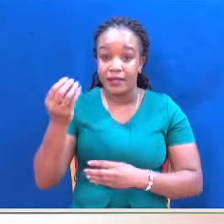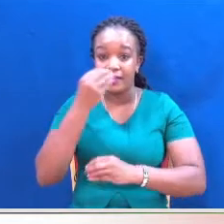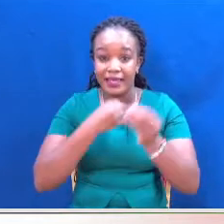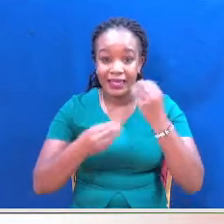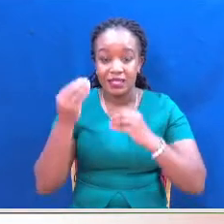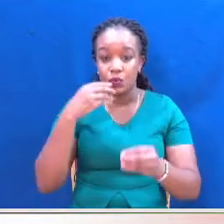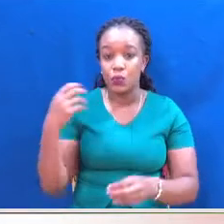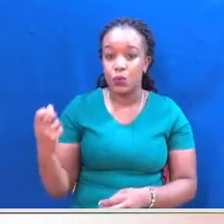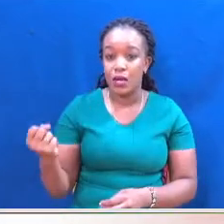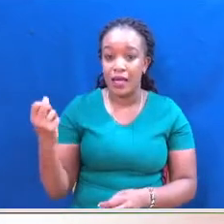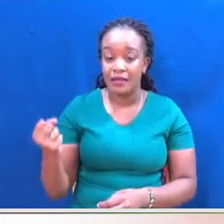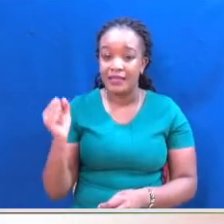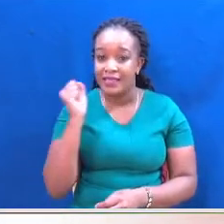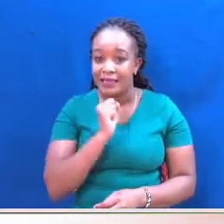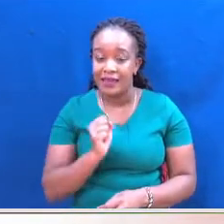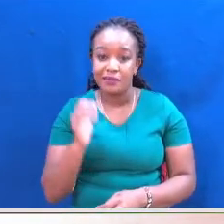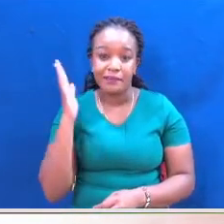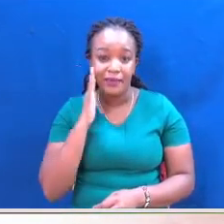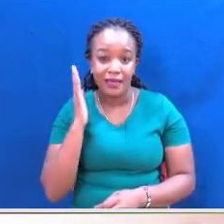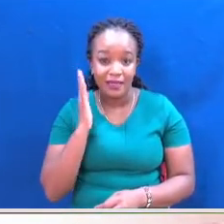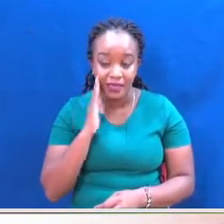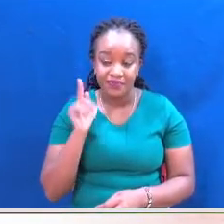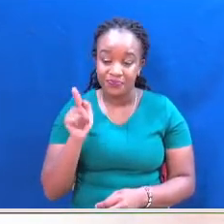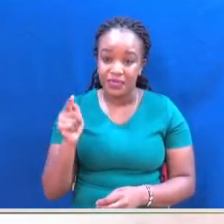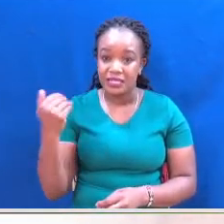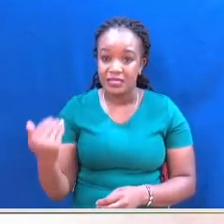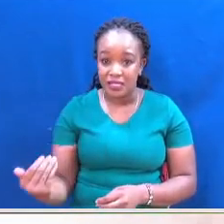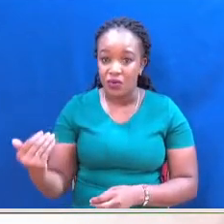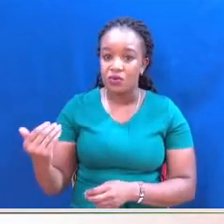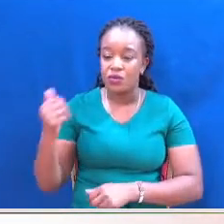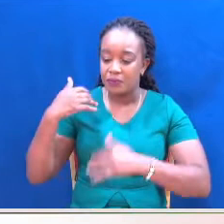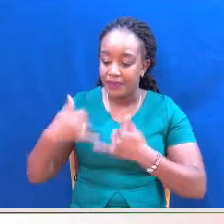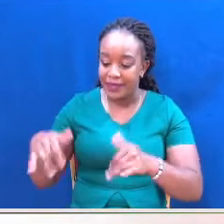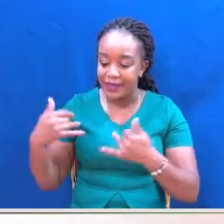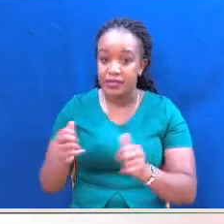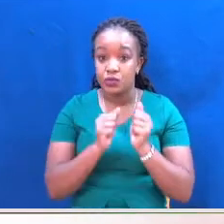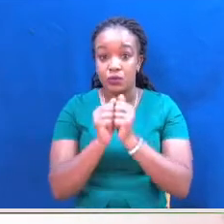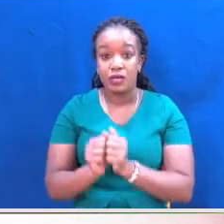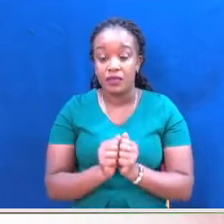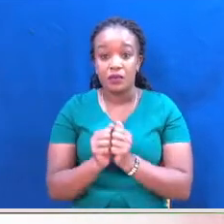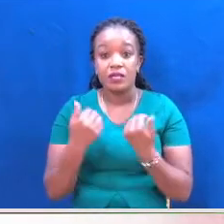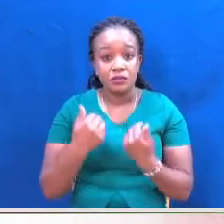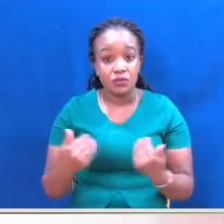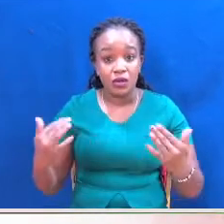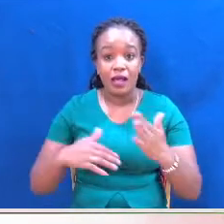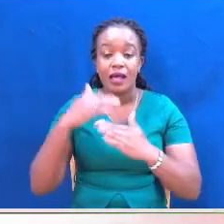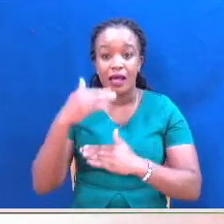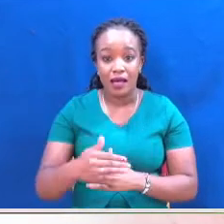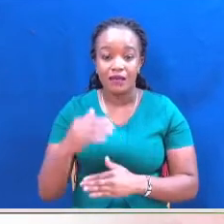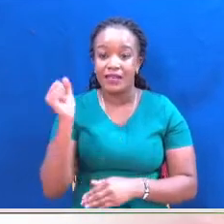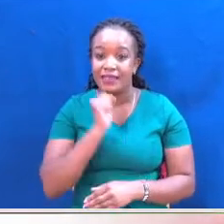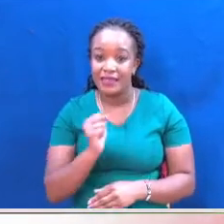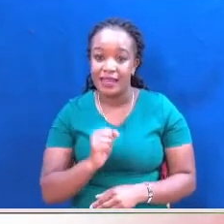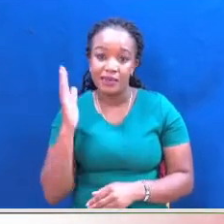na wenzake wakicheza karibu na nyumba ya nyanya yao kabla ya nyanya yao aliyekuwa mlevi kuwapa ugali